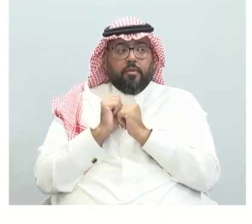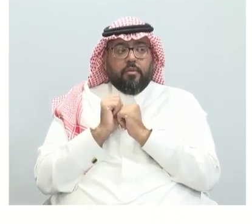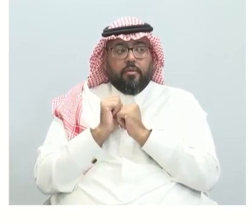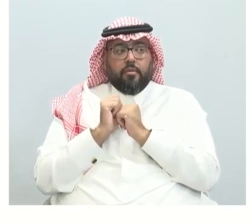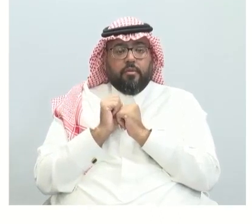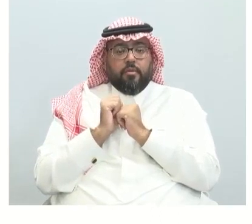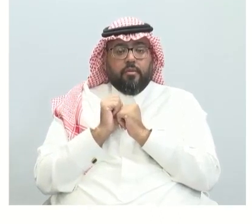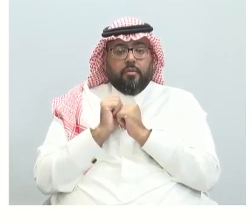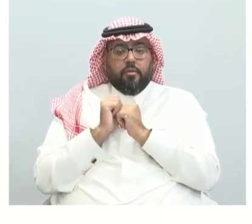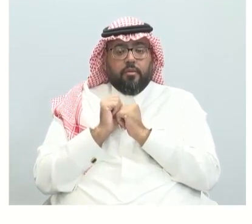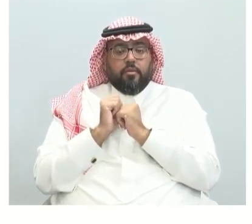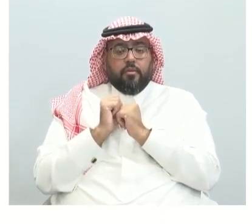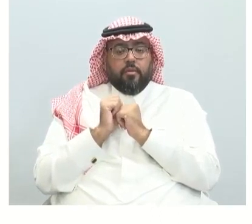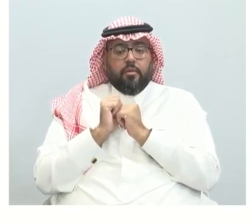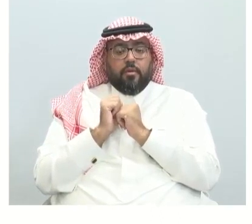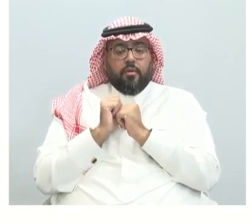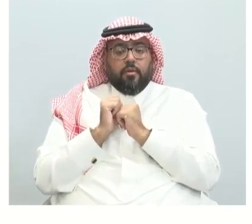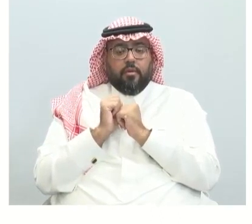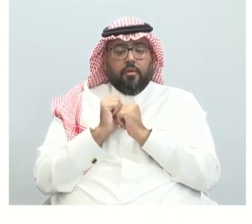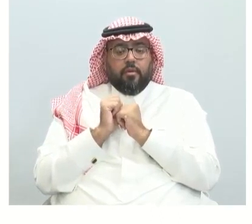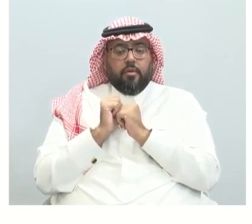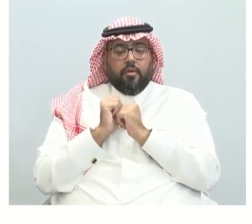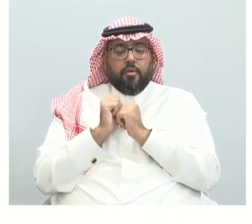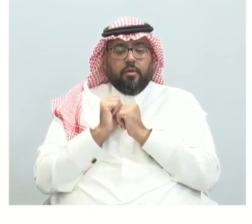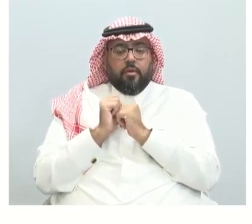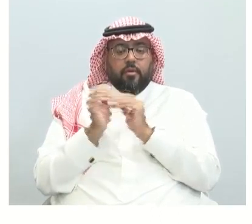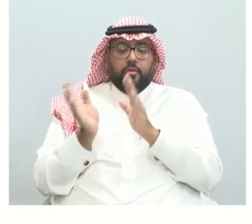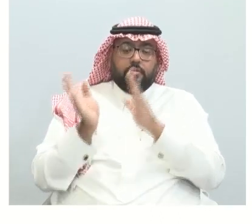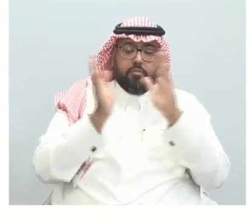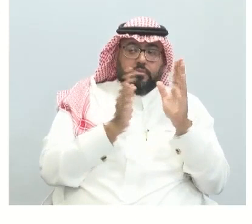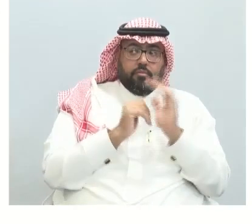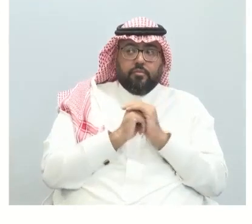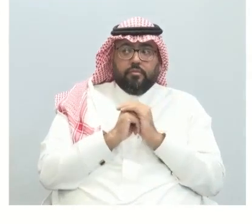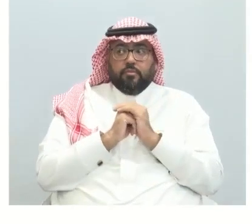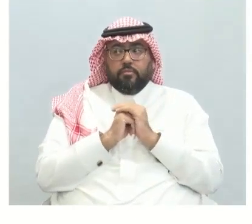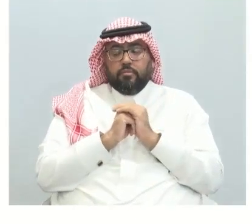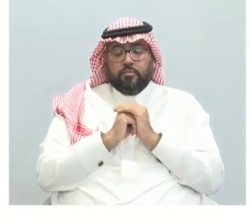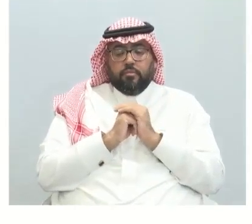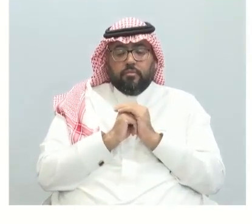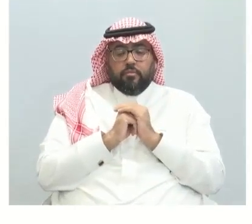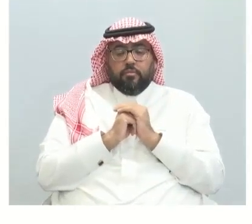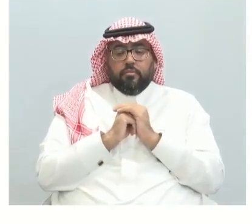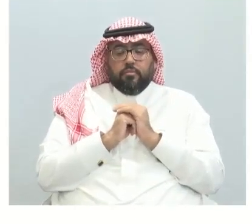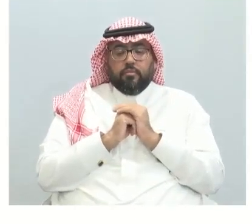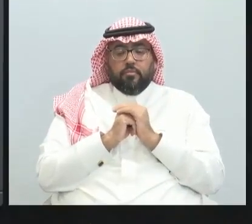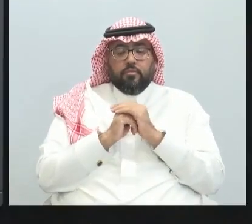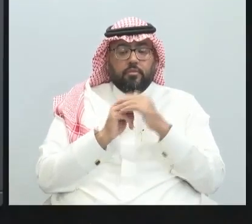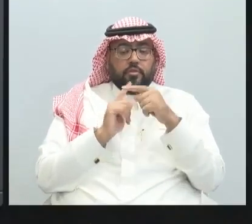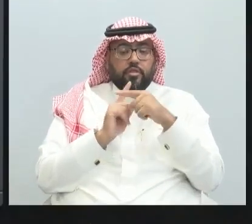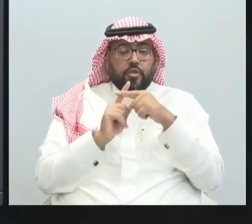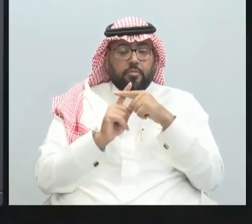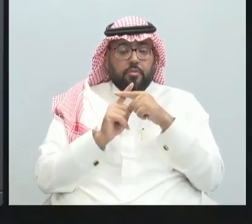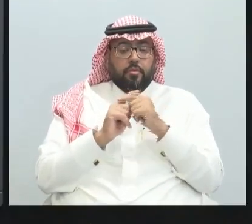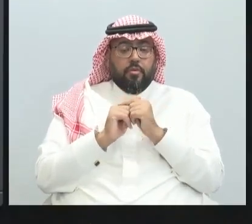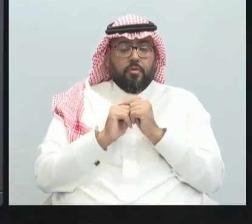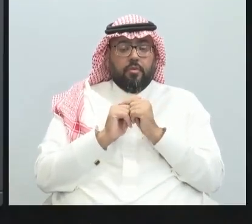اذا في المجموعه الاولى عدد القوارب اربعه هنا بما انها جمله جمع نضع اشاره